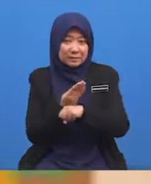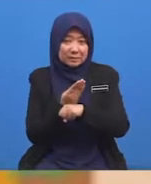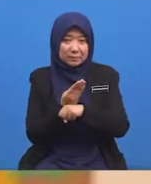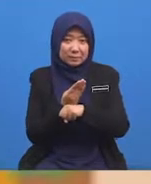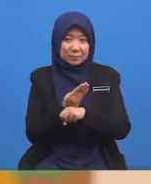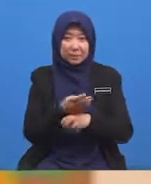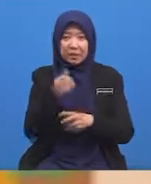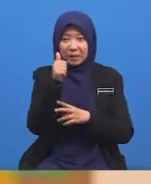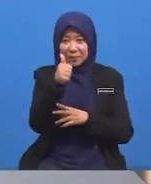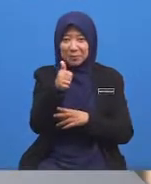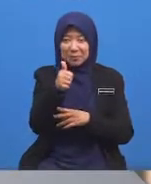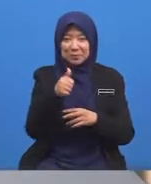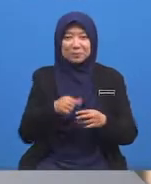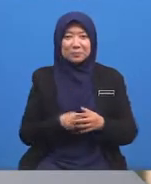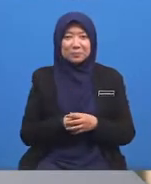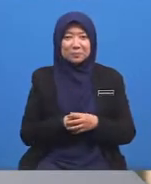Bagus.